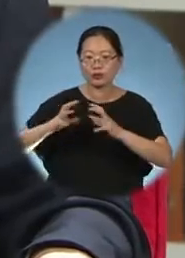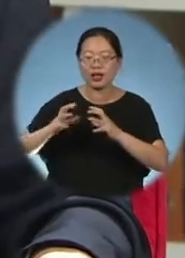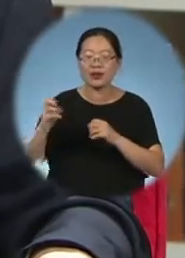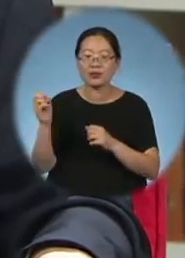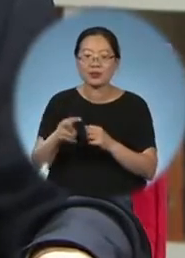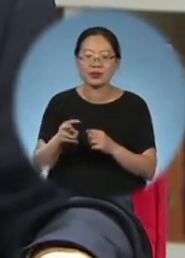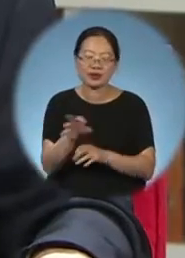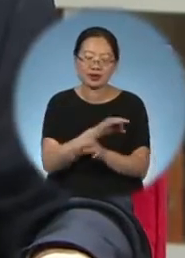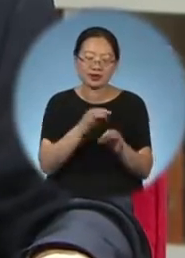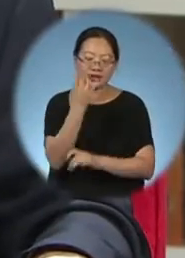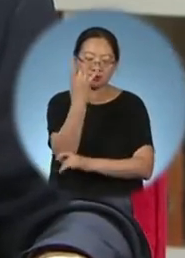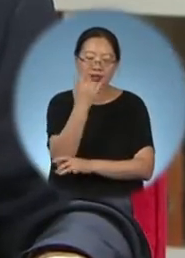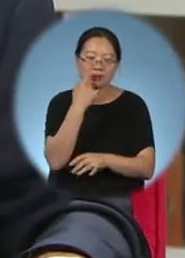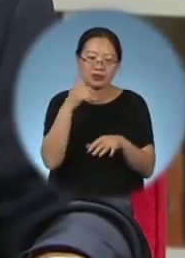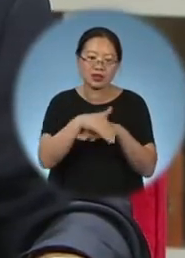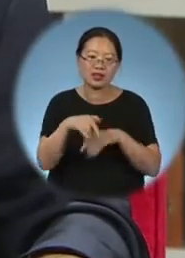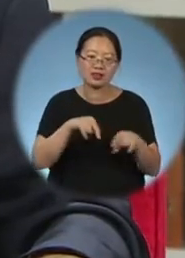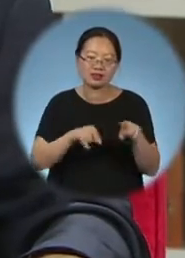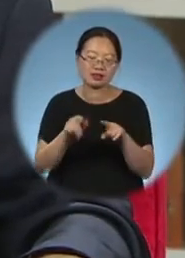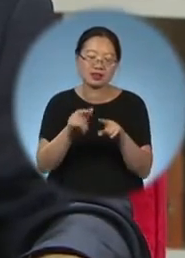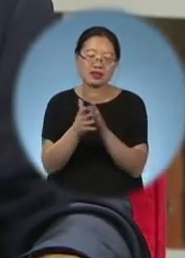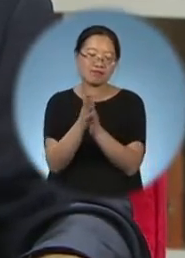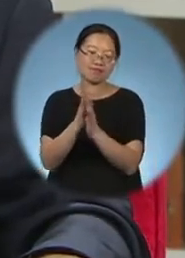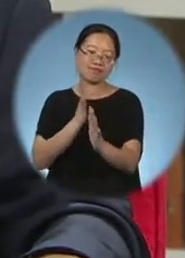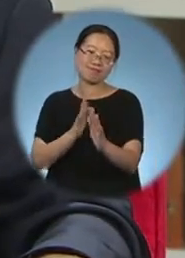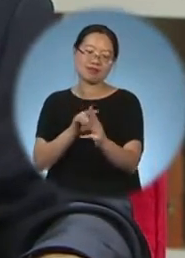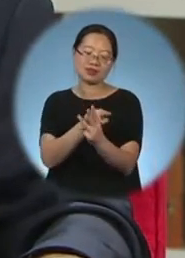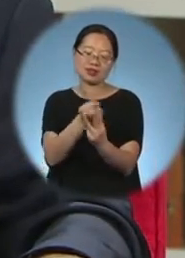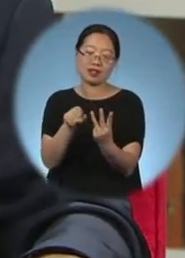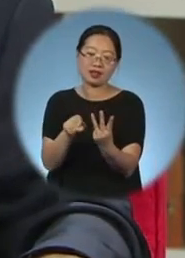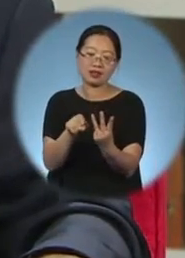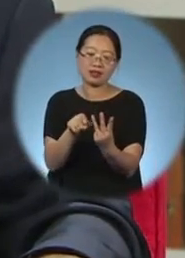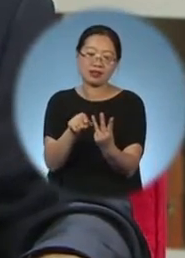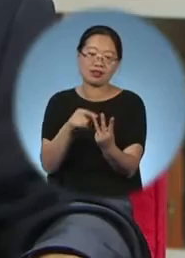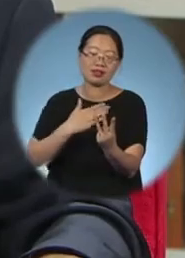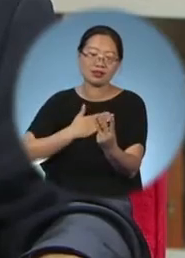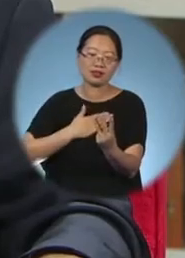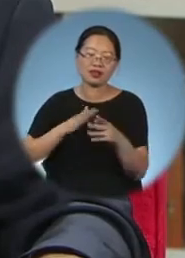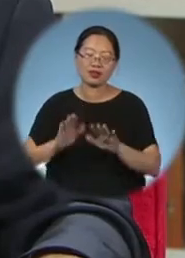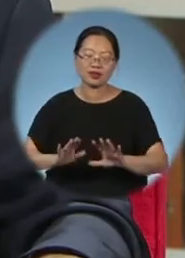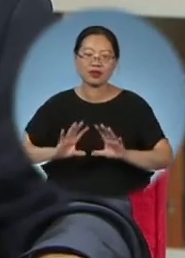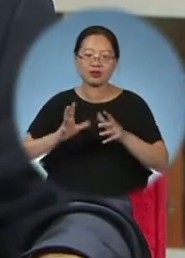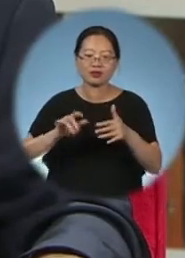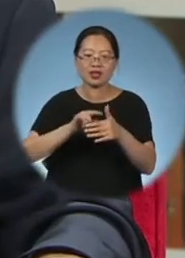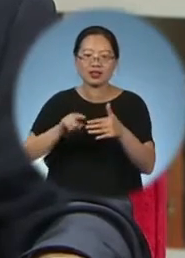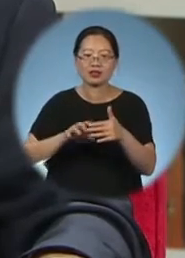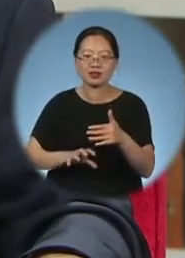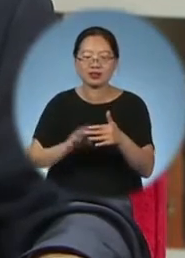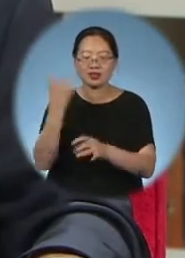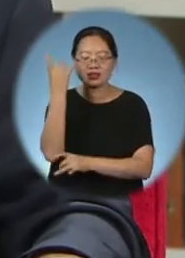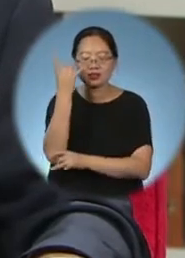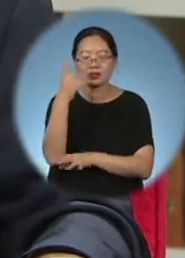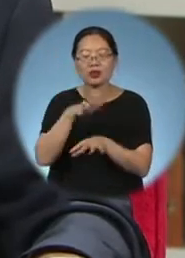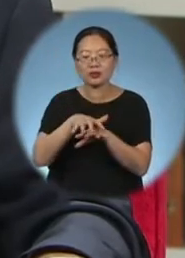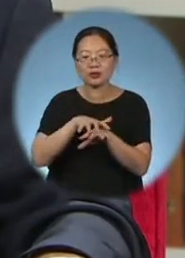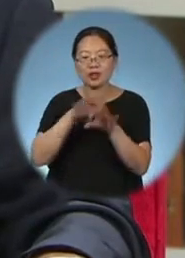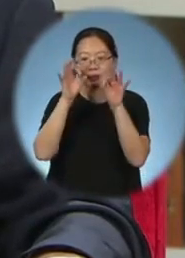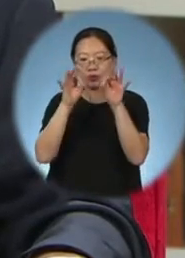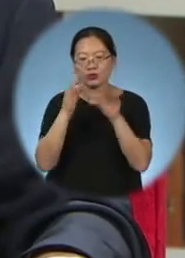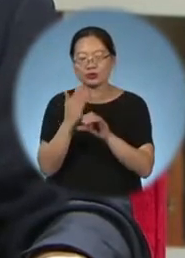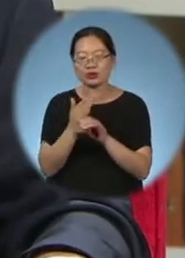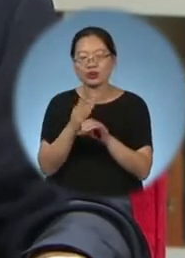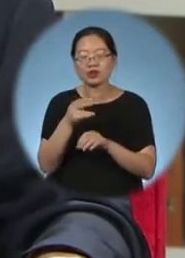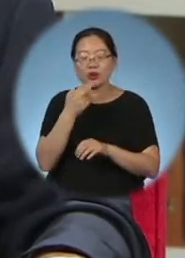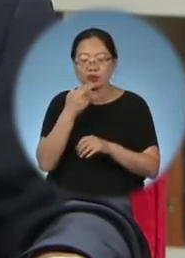기반, 그 민주적 정치 질서 이 세 가지가 저는 이제 현대 국가의 기본 인프라라고 보는데 우리가